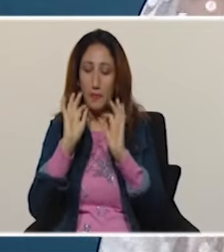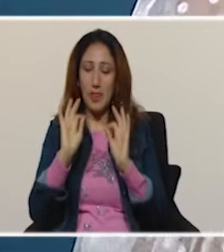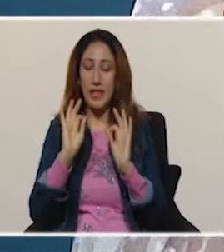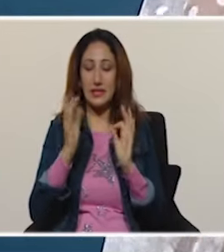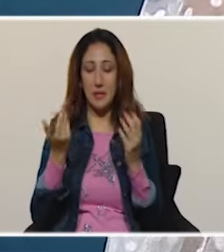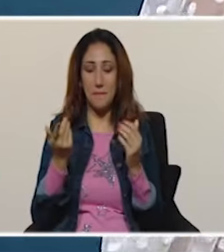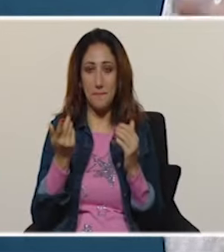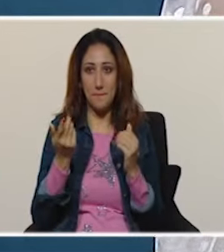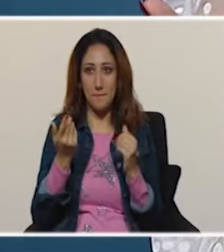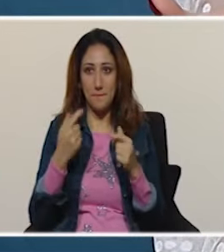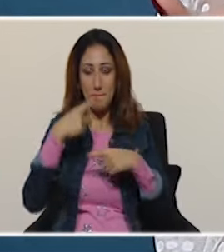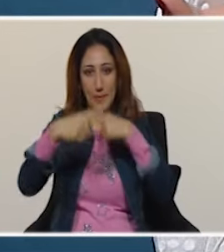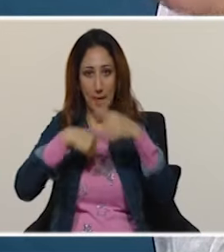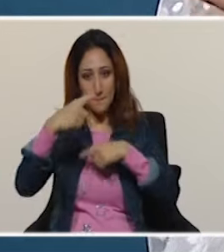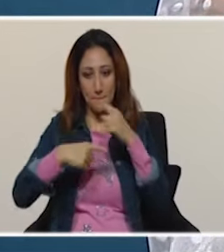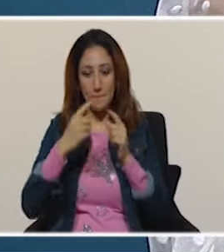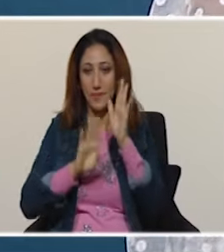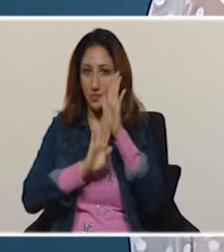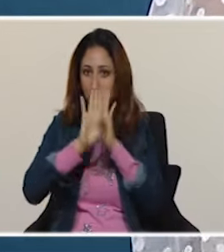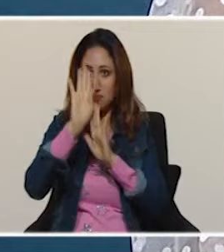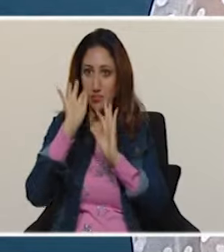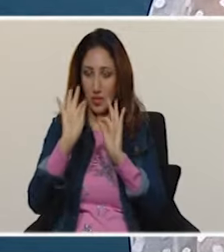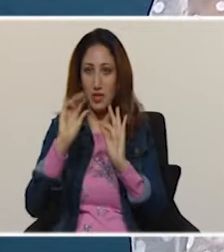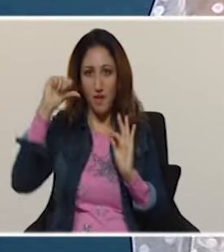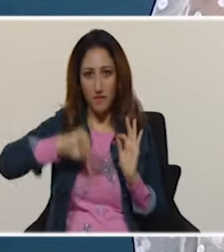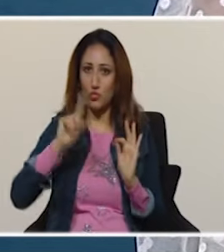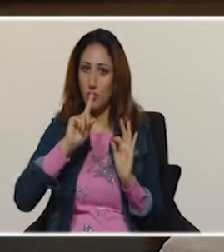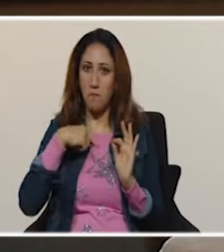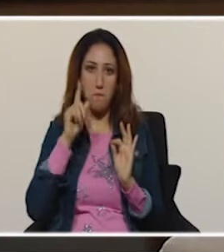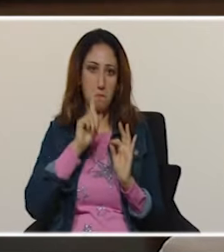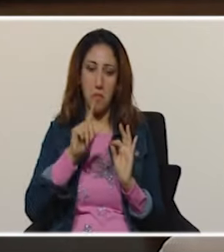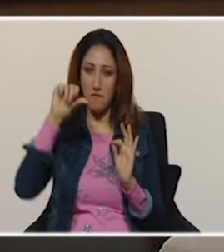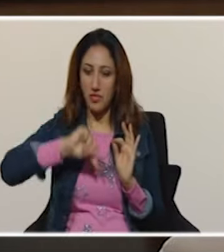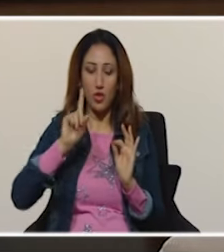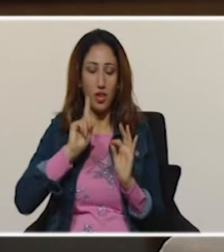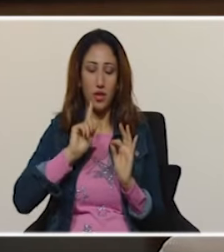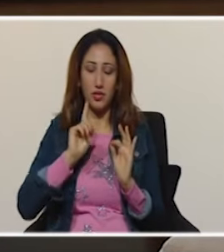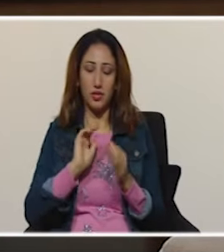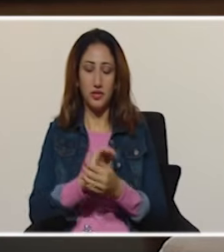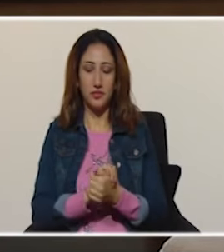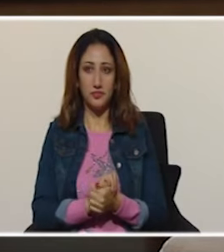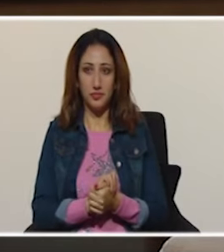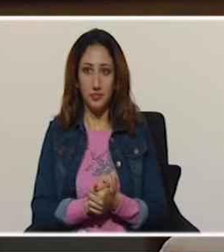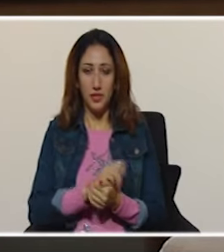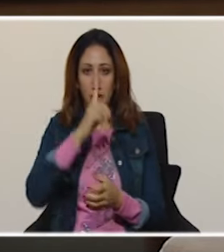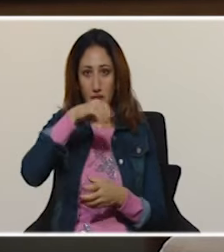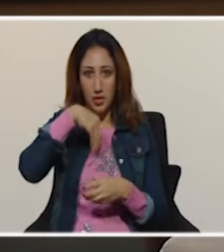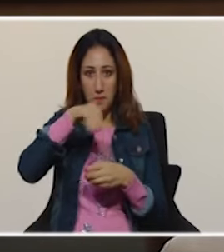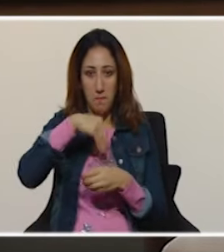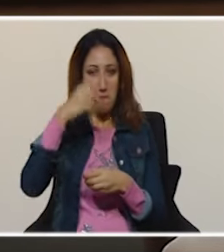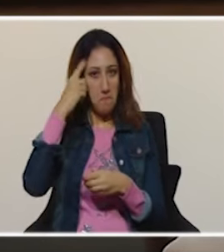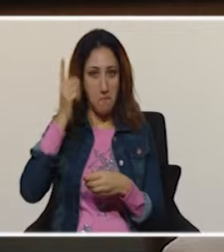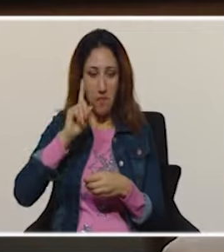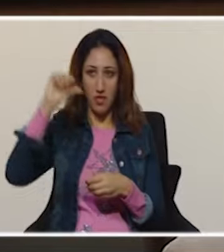لتحققه وتكمل فيه وتنجح فيه، يعني ما بدي افشل، انا ما بحب الفشل. العصفوره قالت انك انت طباخه فاشله جدا